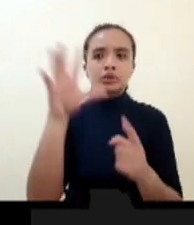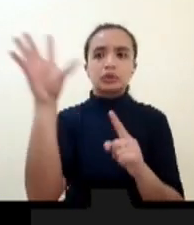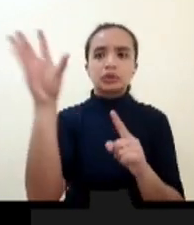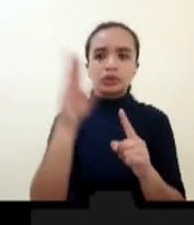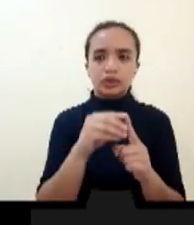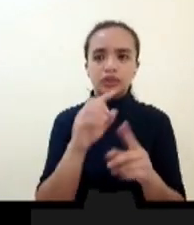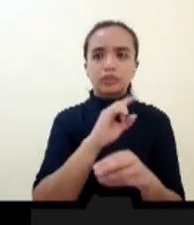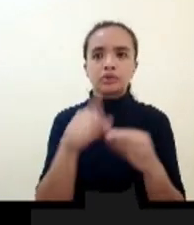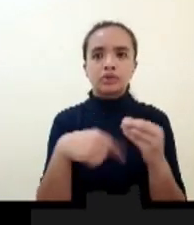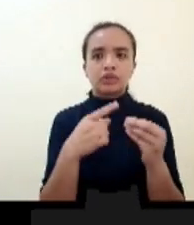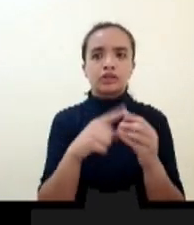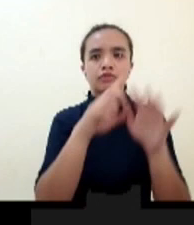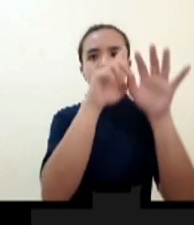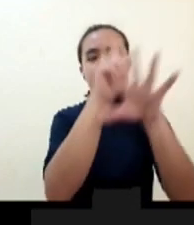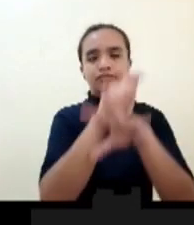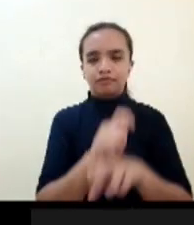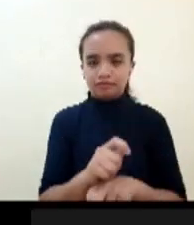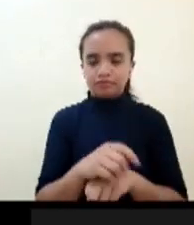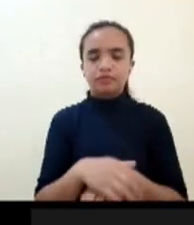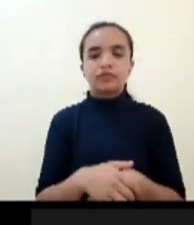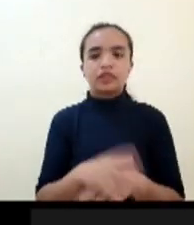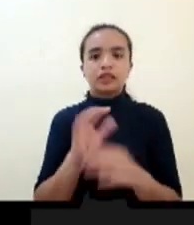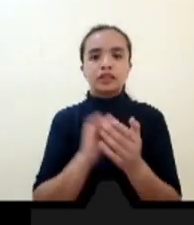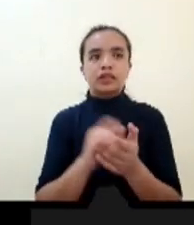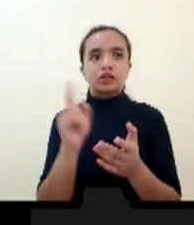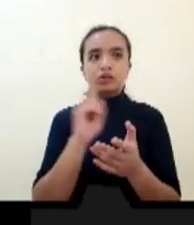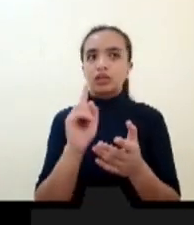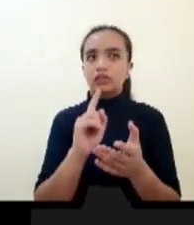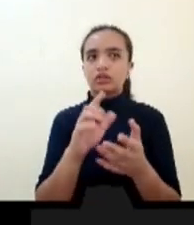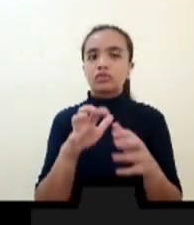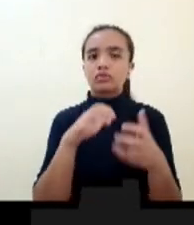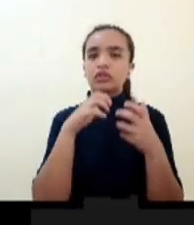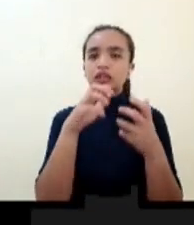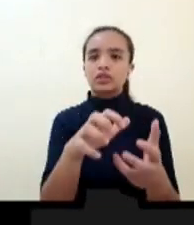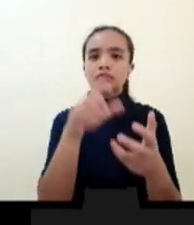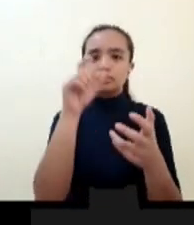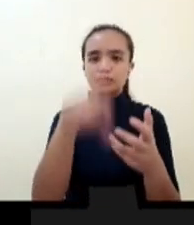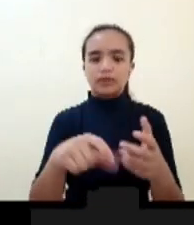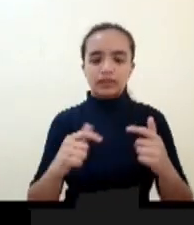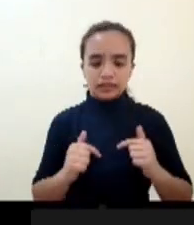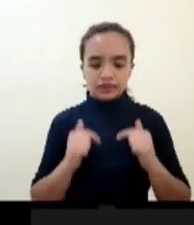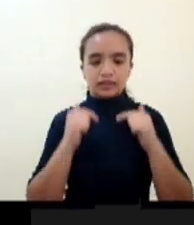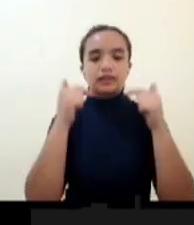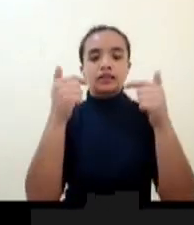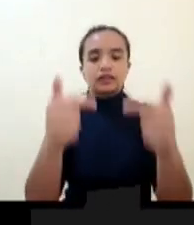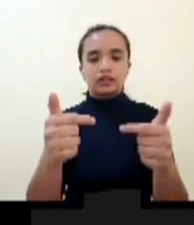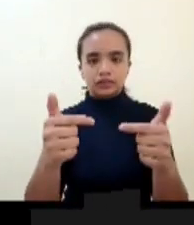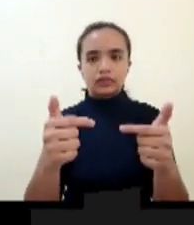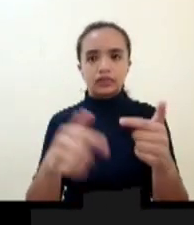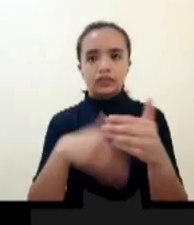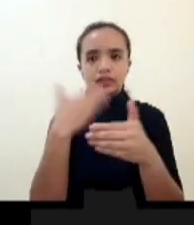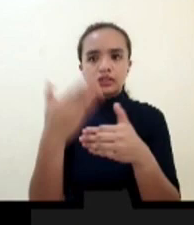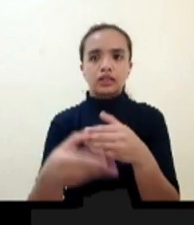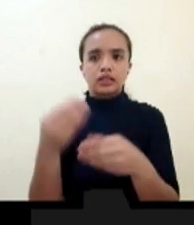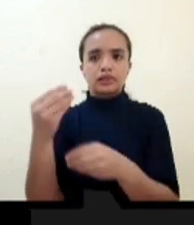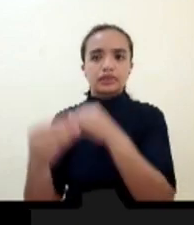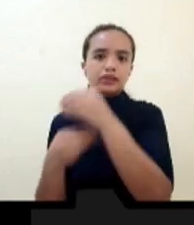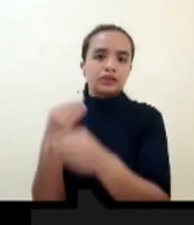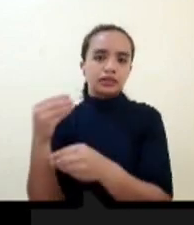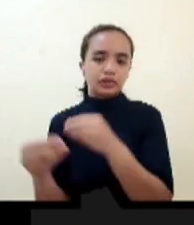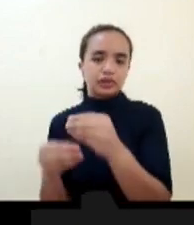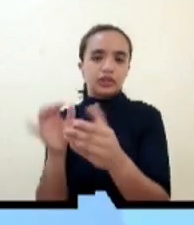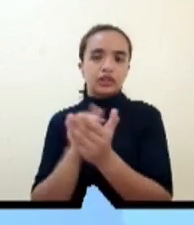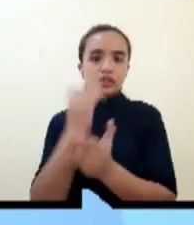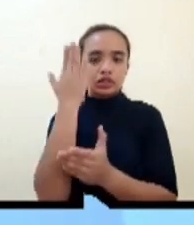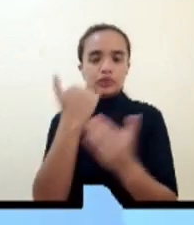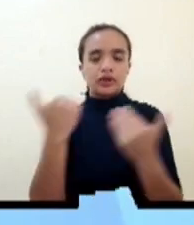kultura at tradisyon, no. Ito yung mga kayamanan natin na kailangan natin ipasa sa mga susunod na henerasyon. Kaya nandito ang